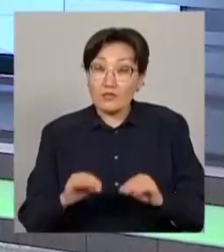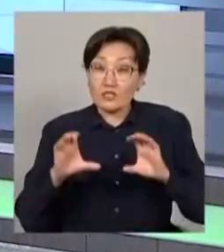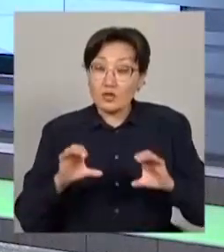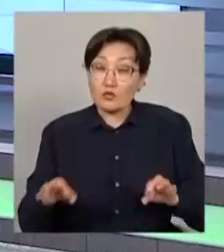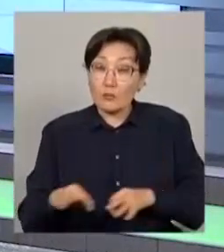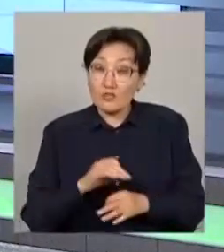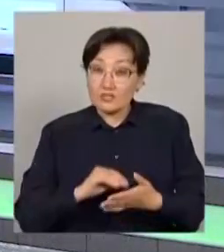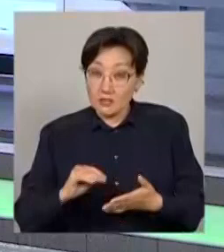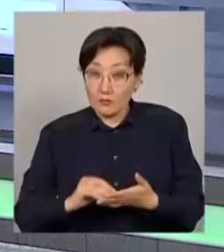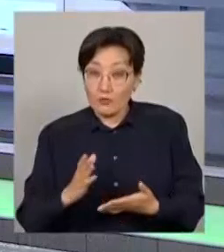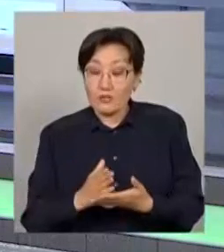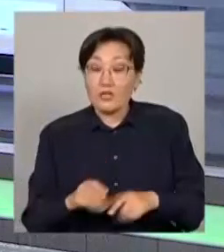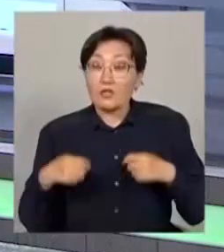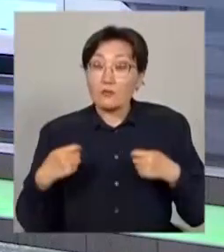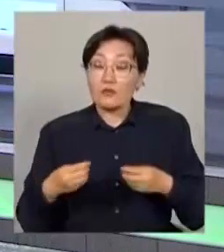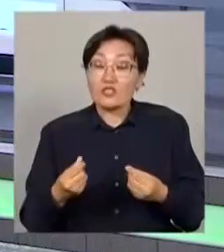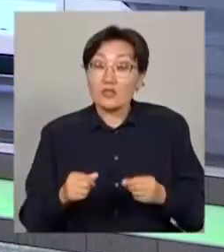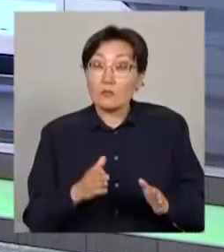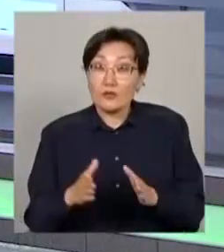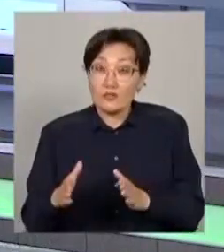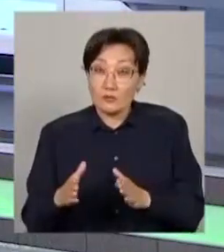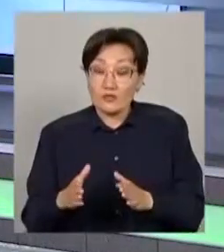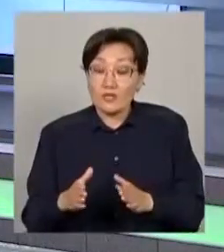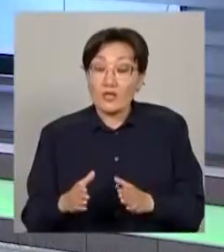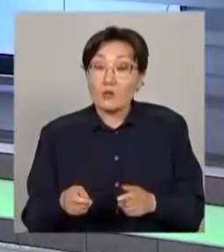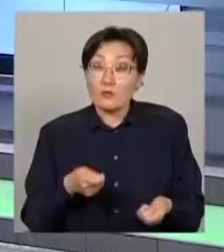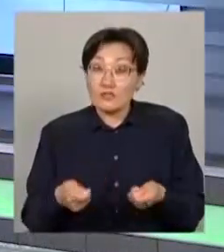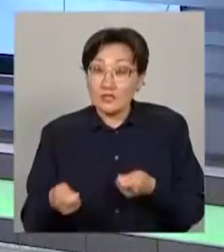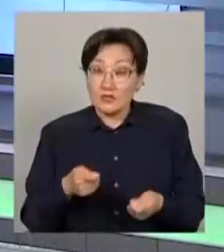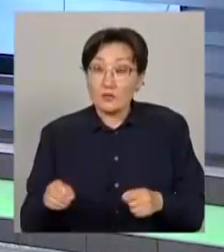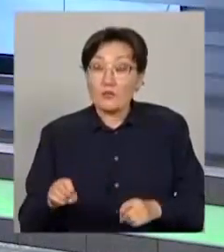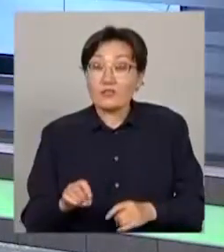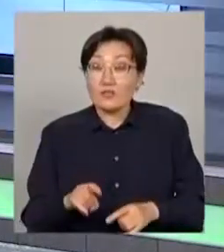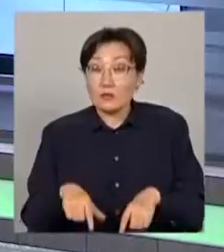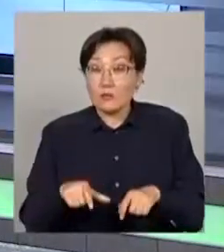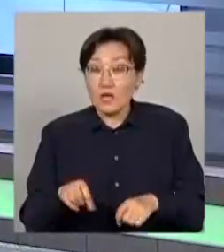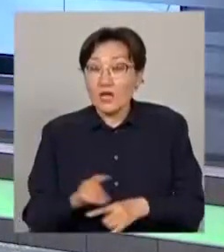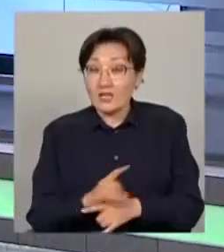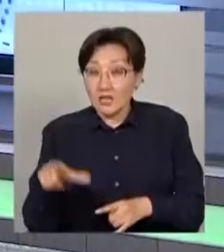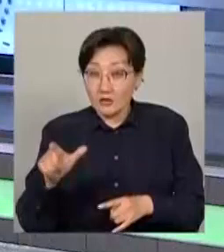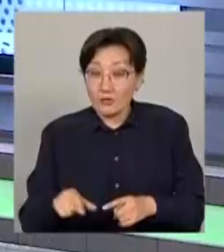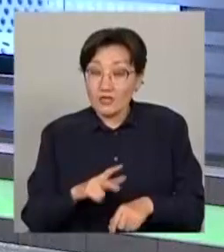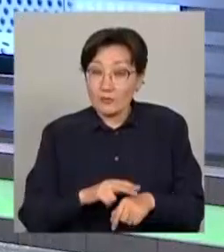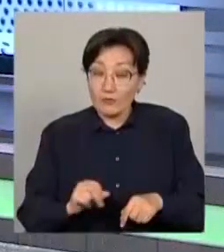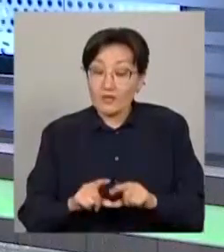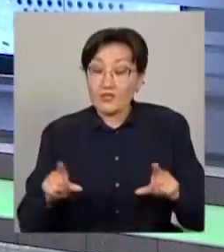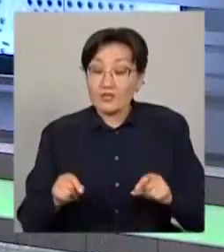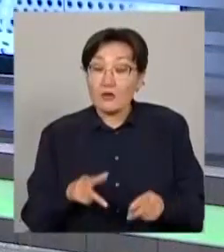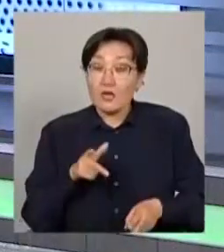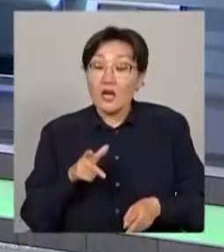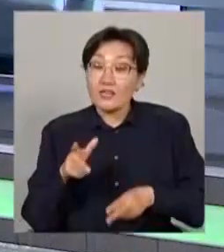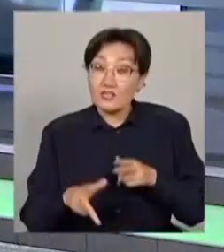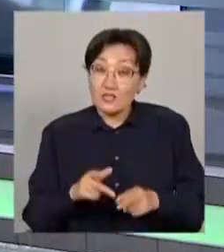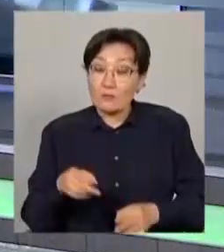жатыр. Қаржы нарығын реттеу агенттігінің төрайымы Мәдина Әбілқасымова сан соғып қалған адам полицияға арызданып тергеу басталғанын